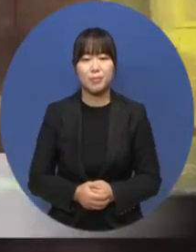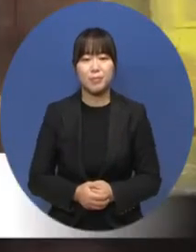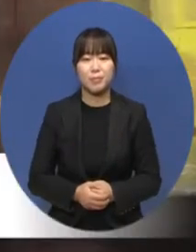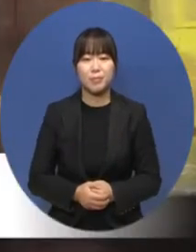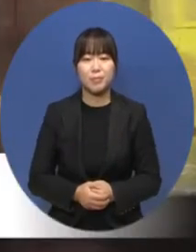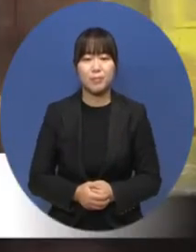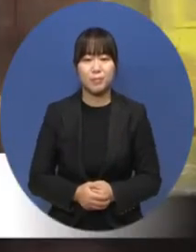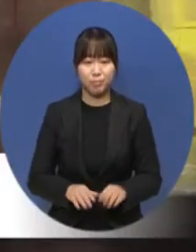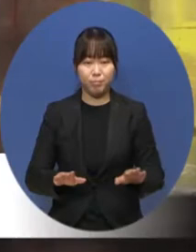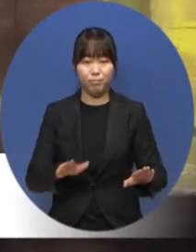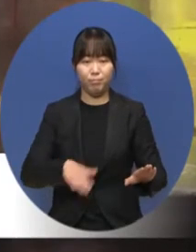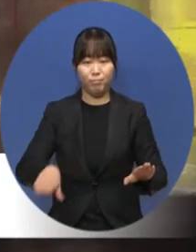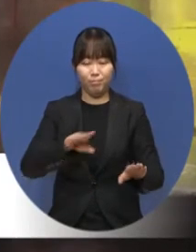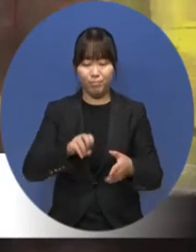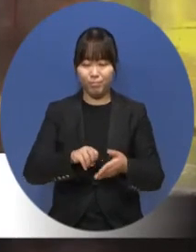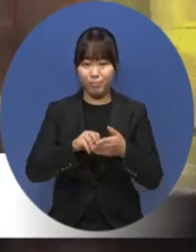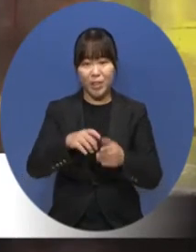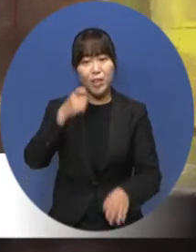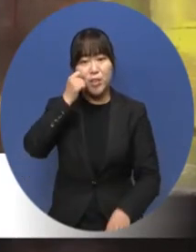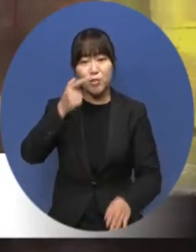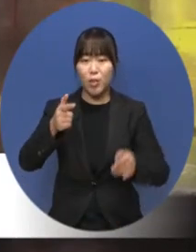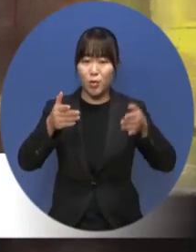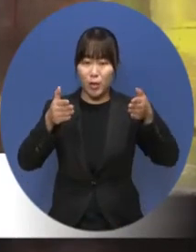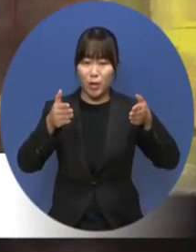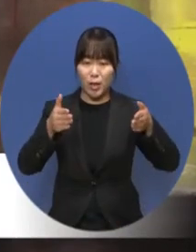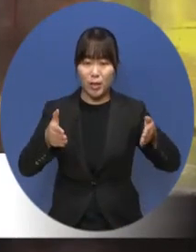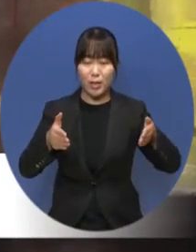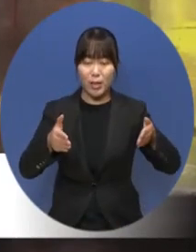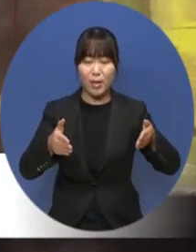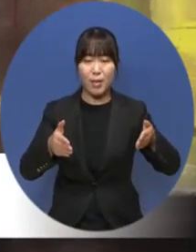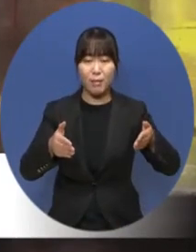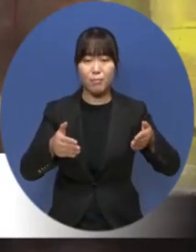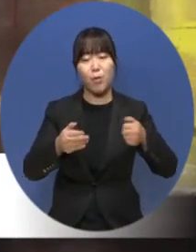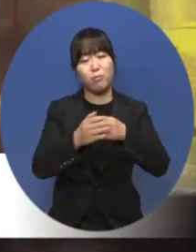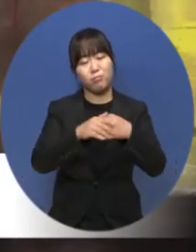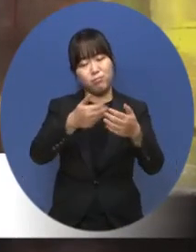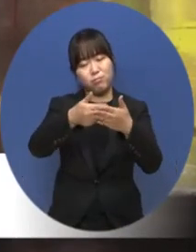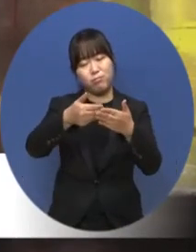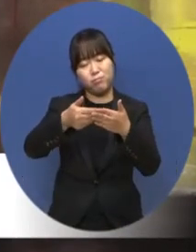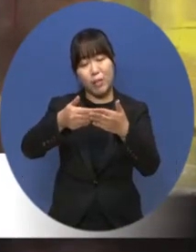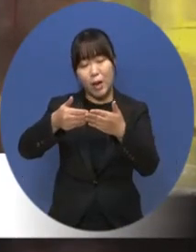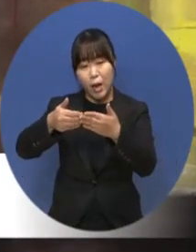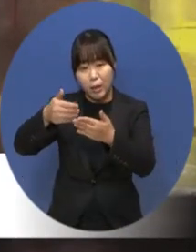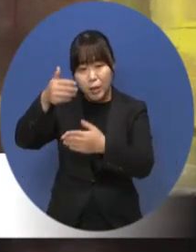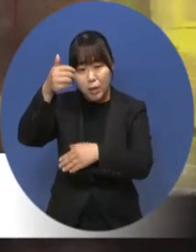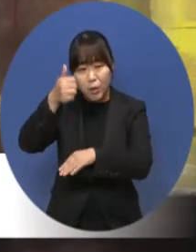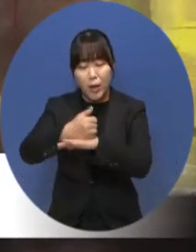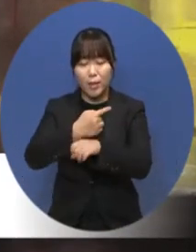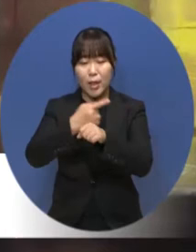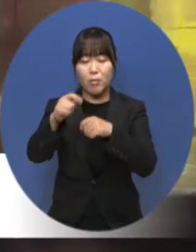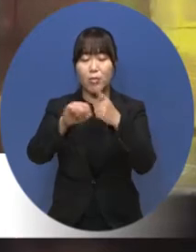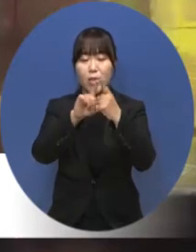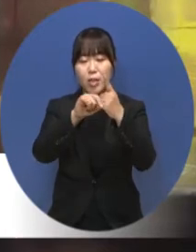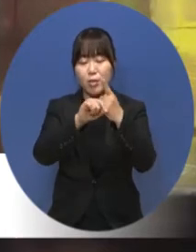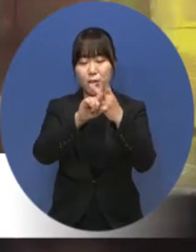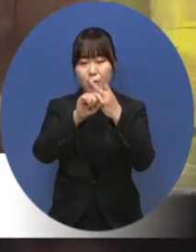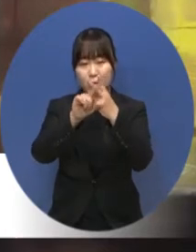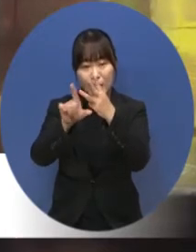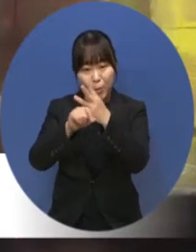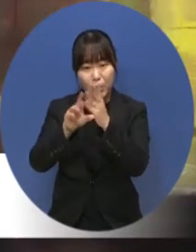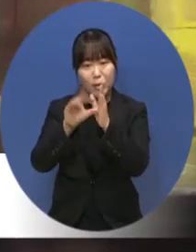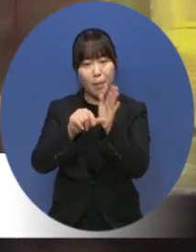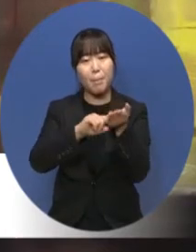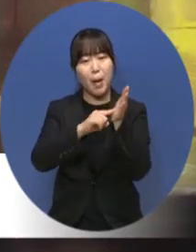지금 저희들이 입주해가지고 6개월 동안에 작업을 한 결과물이 내년 1월달, 2월달, 3월달에